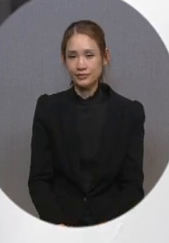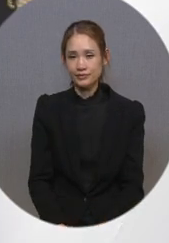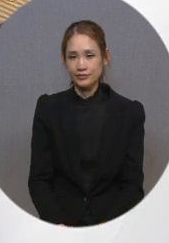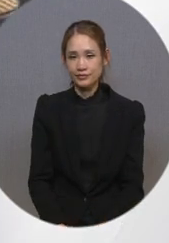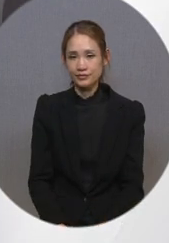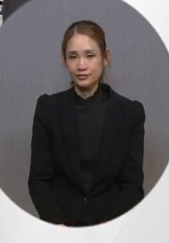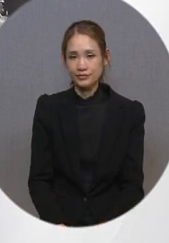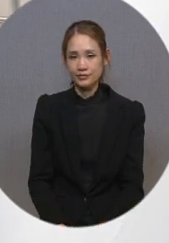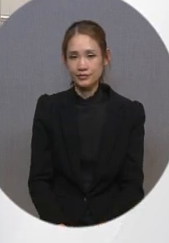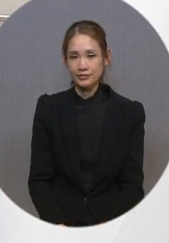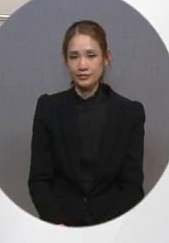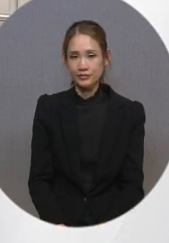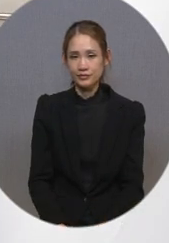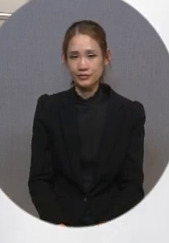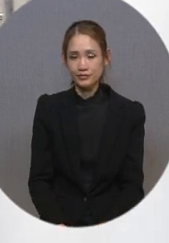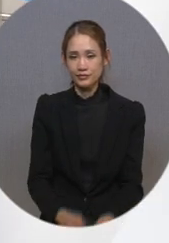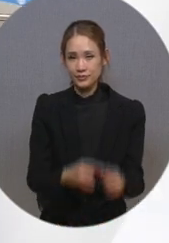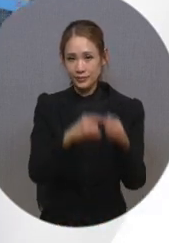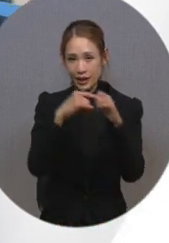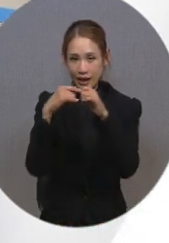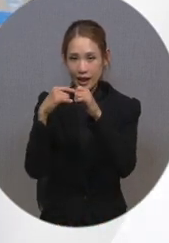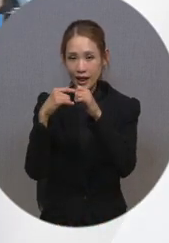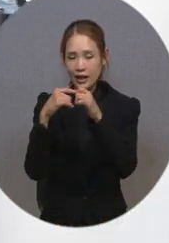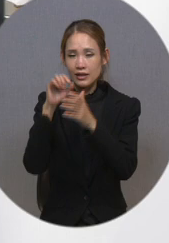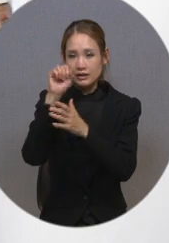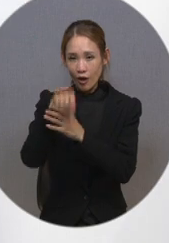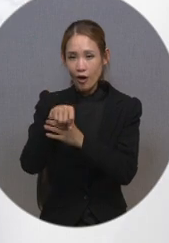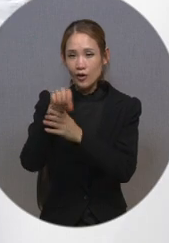폐쇄자막 기능을 켜고 끌 수 있습니다.